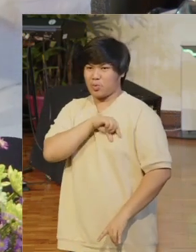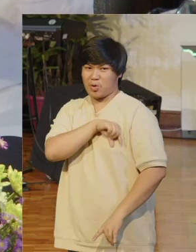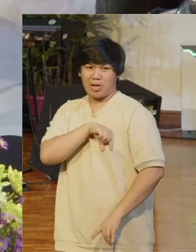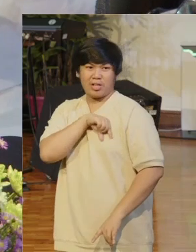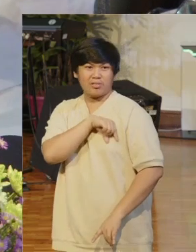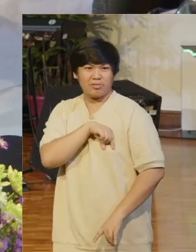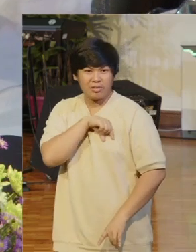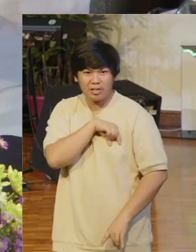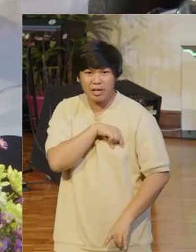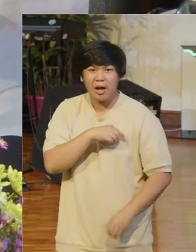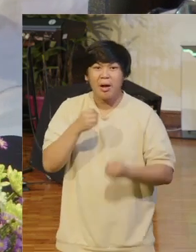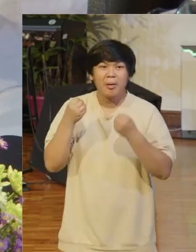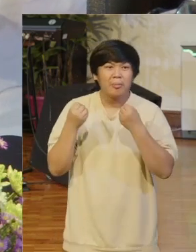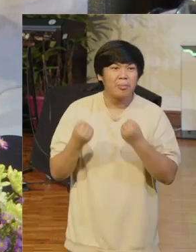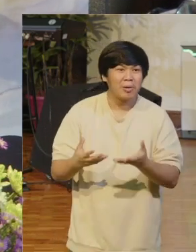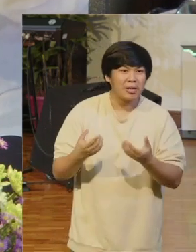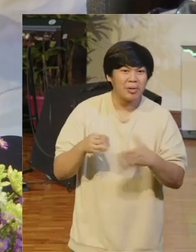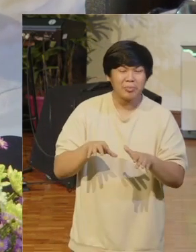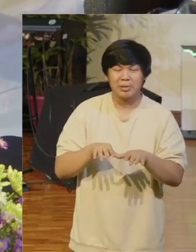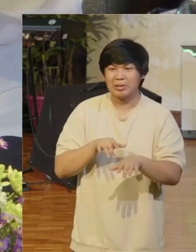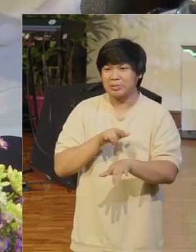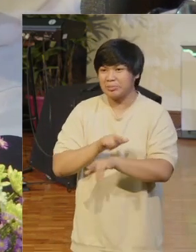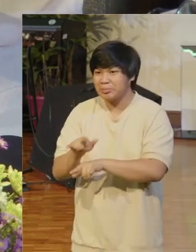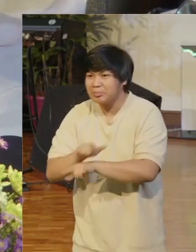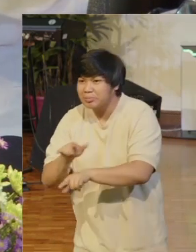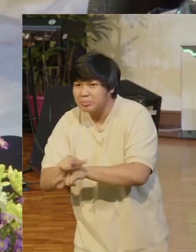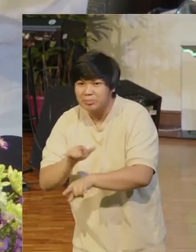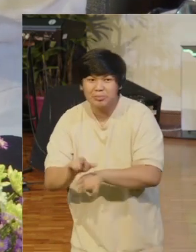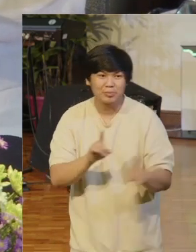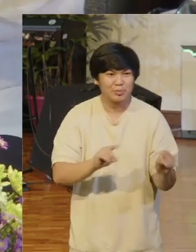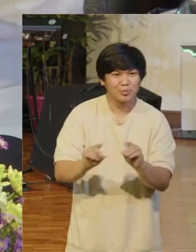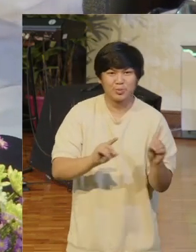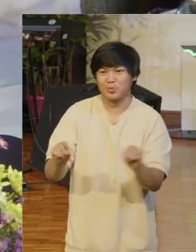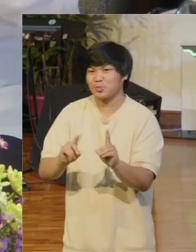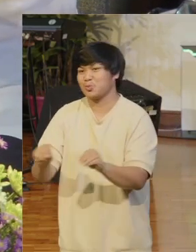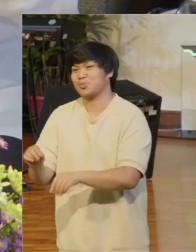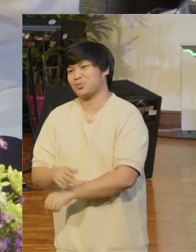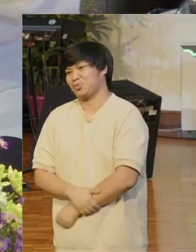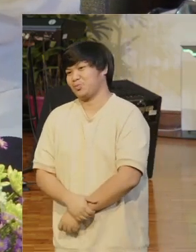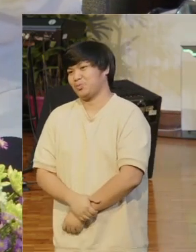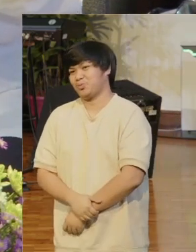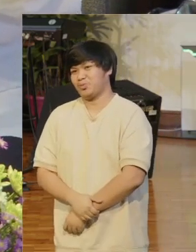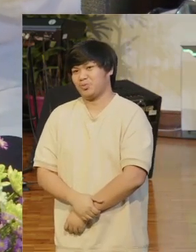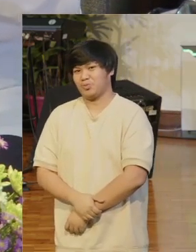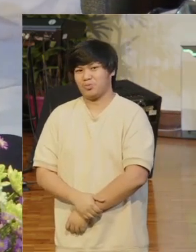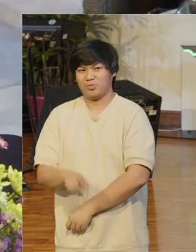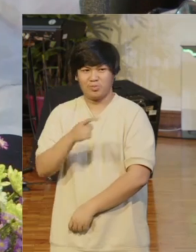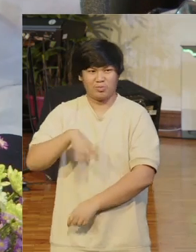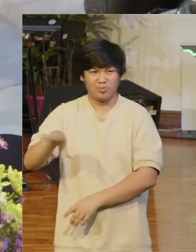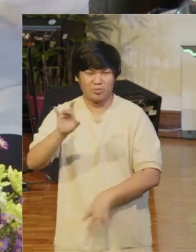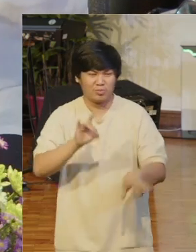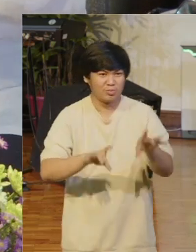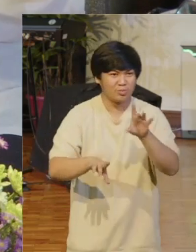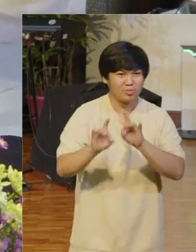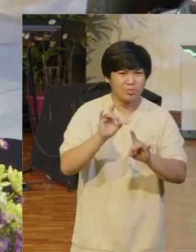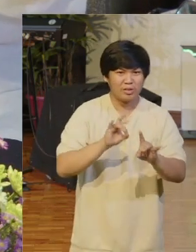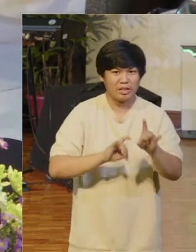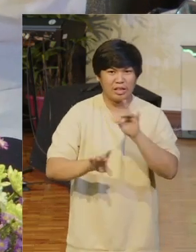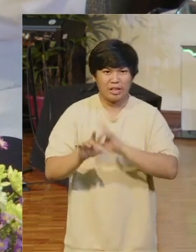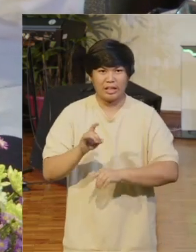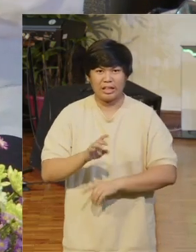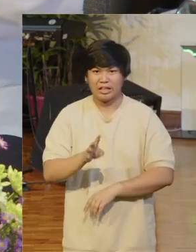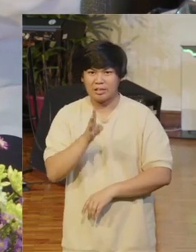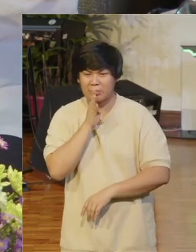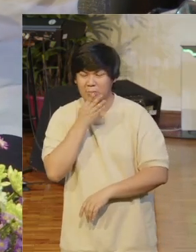At maraming mga ginagawang kalokohan. At kung sino-sino lang. Kung minsan palamura,